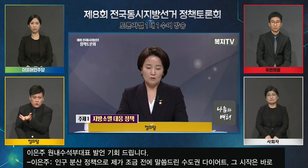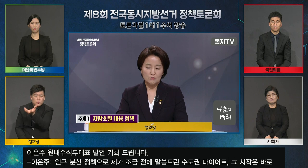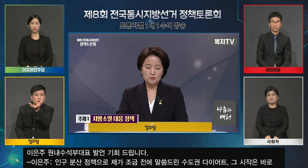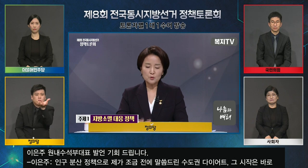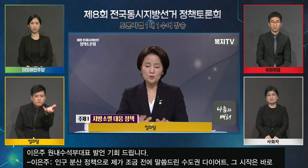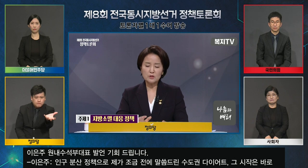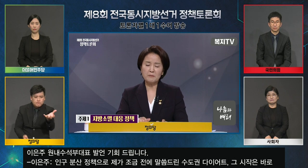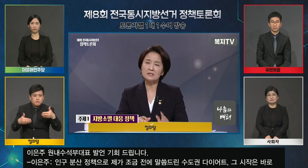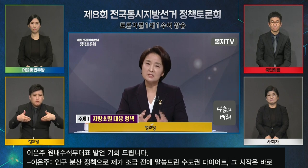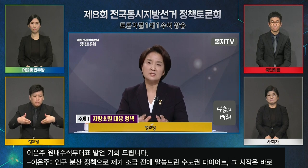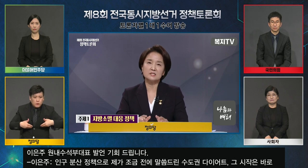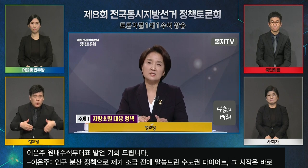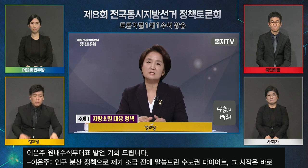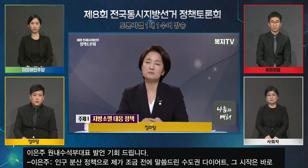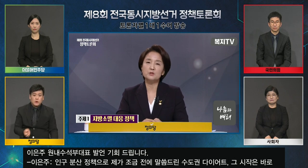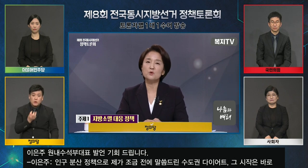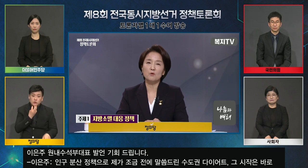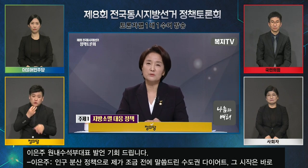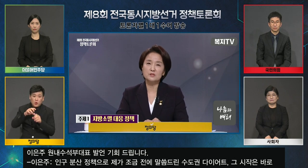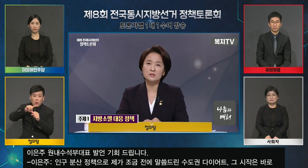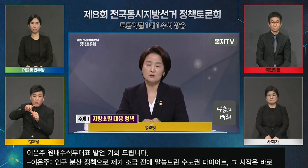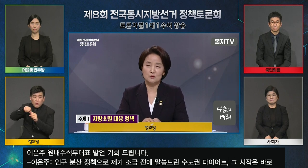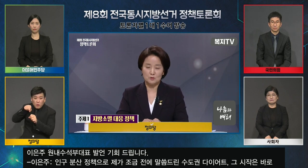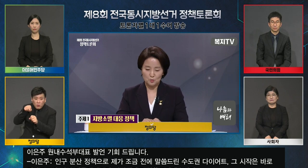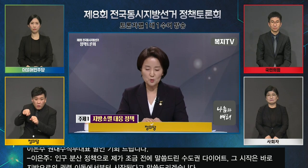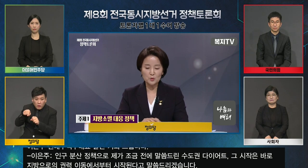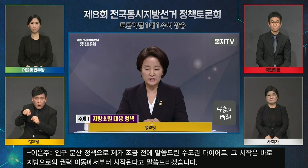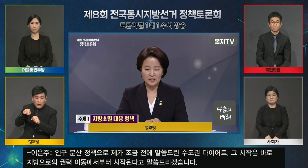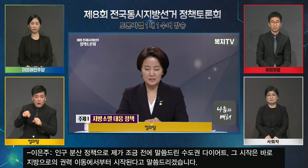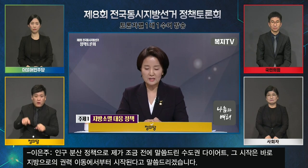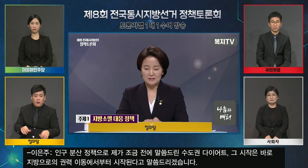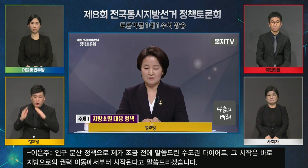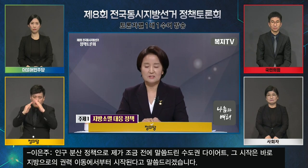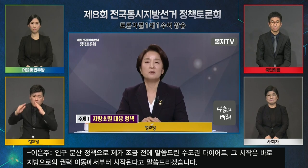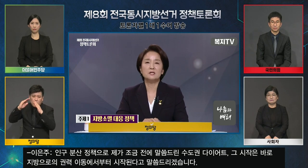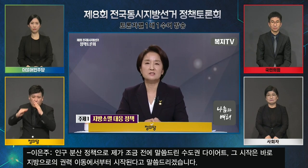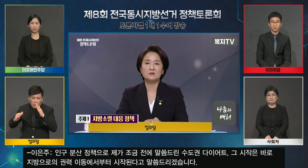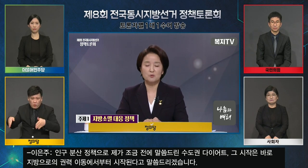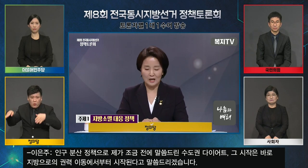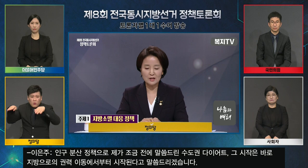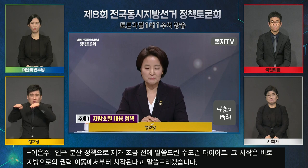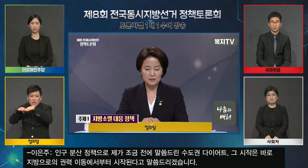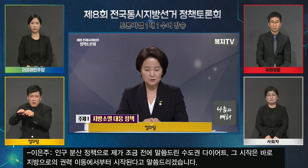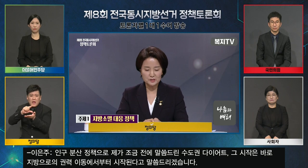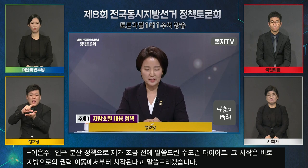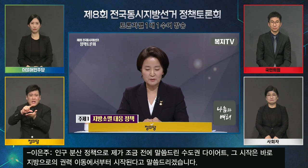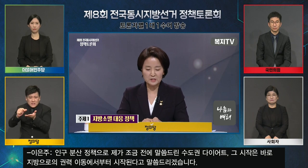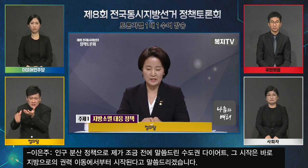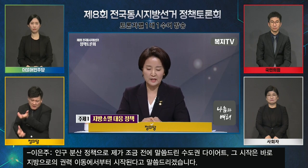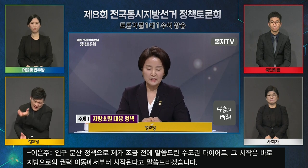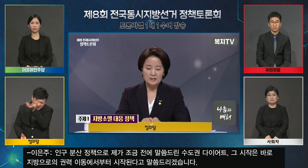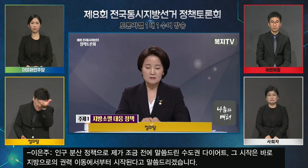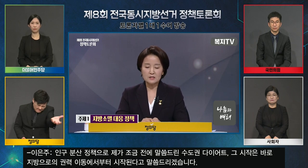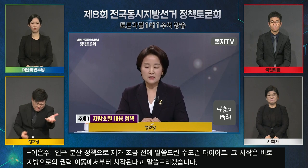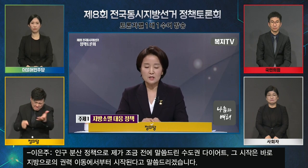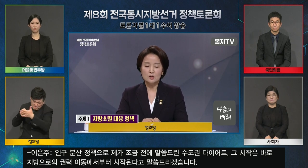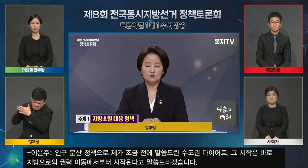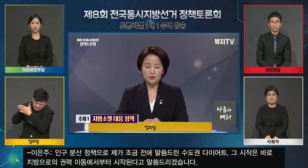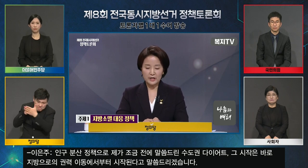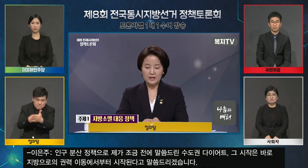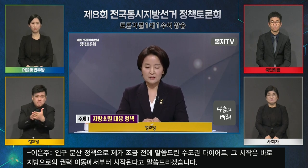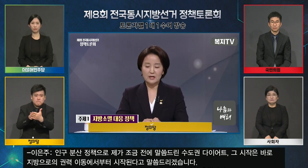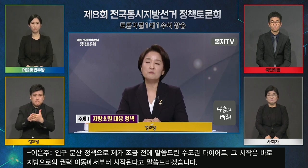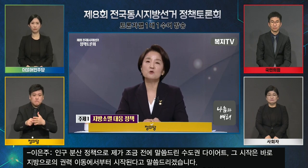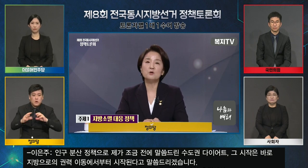수도권에 반드시 있을 필요가 없는 공공기관 지방 이전 과감히 추진해야 합니다. 특히